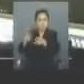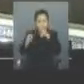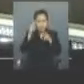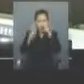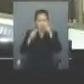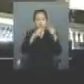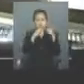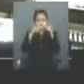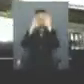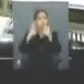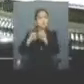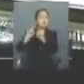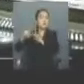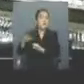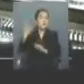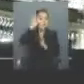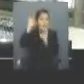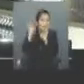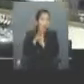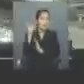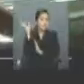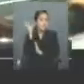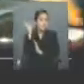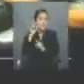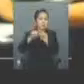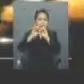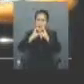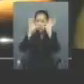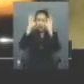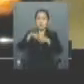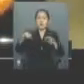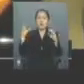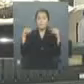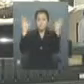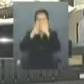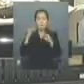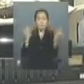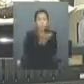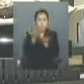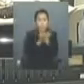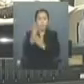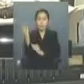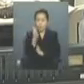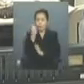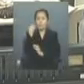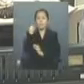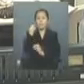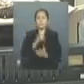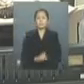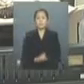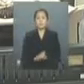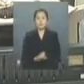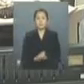พและเสียงโดยเชื่อมโยงและแลกเปลี่ยนข้อมูลแต่ละส่วนได้อย่างสะดวกรวดเร็ว เป็นความโชคดีของไทย PBS ที่เรา